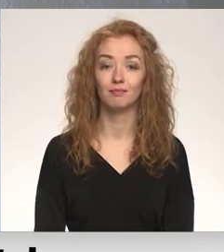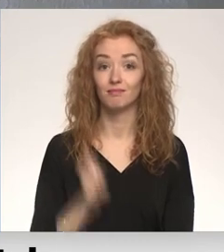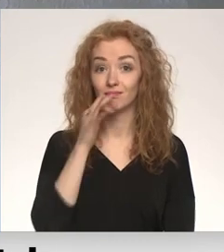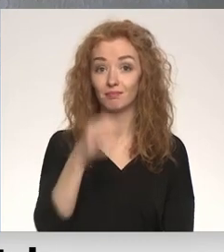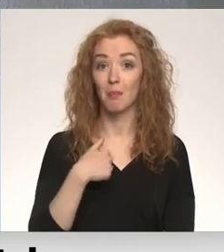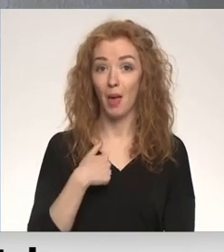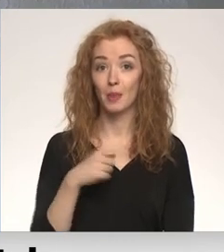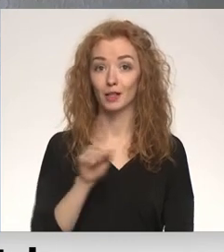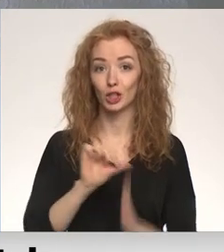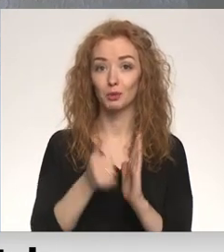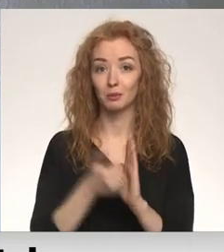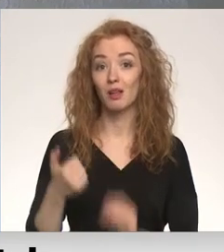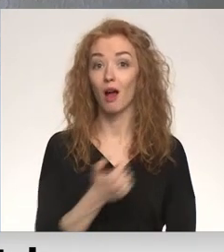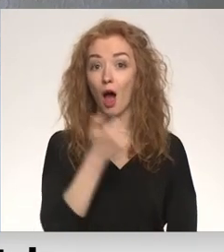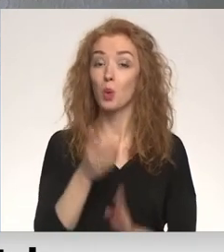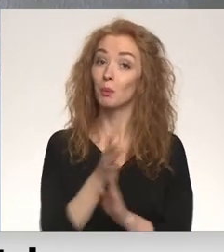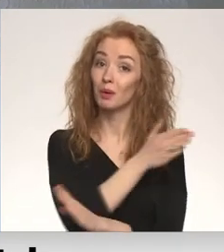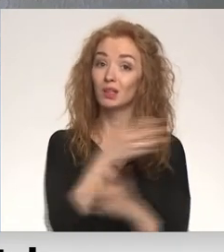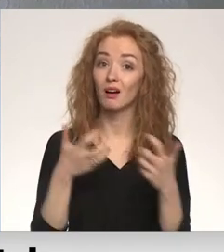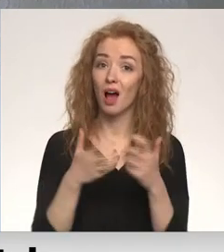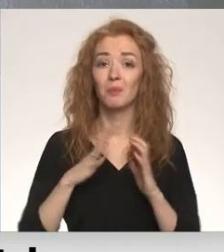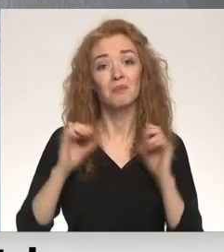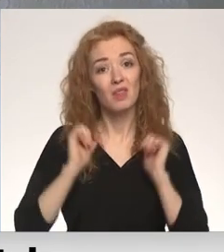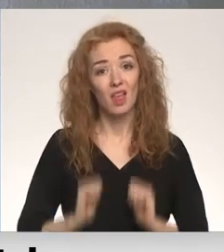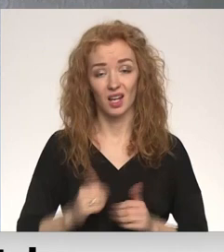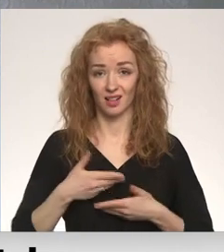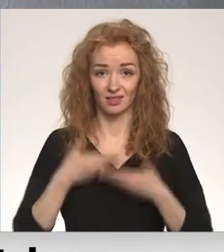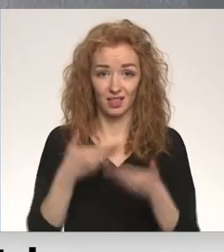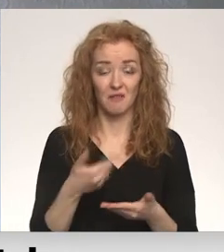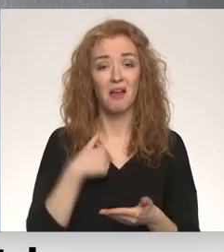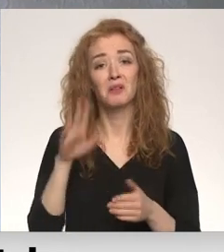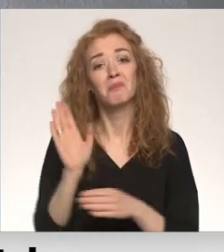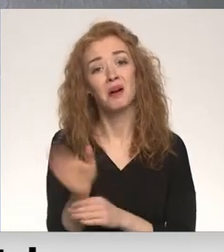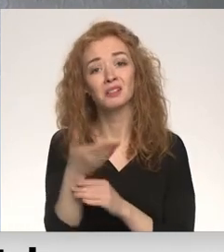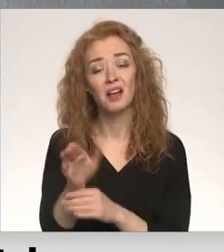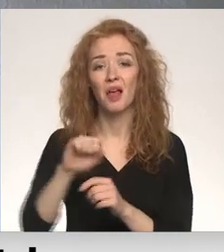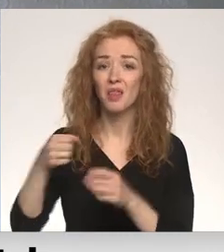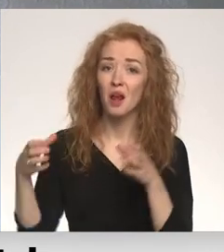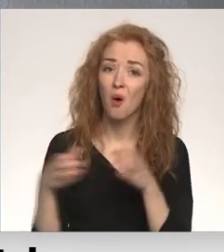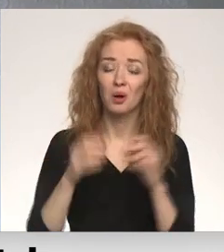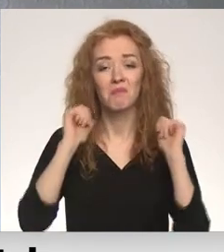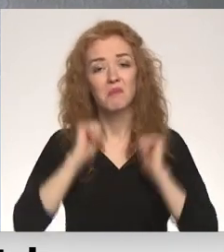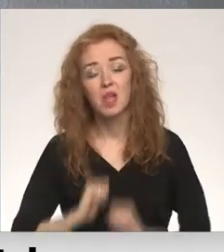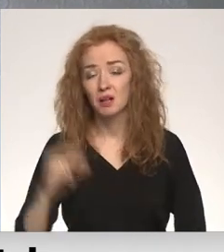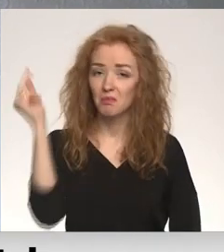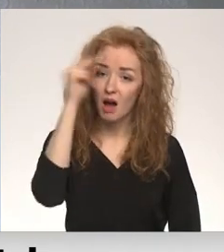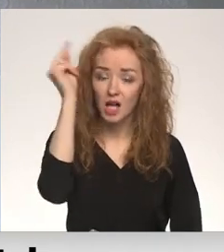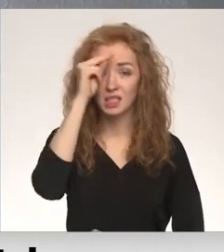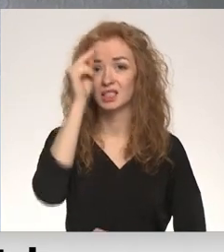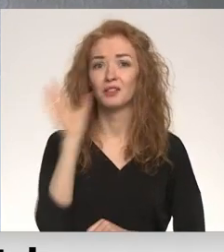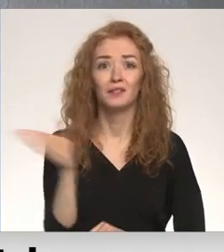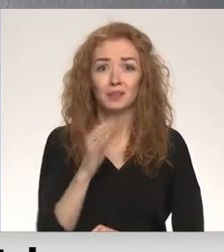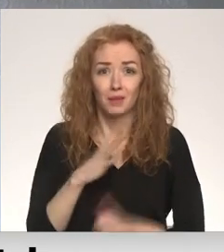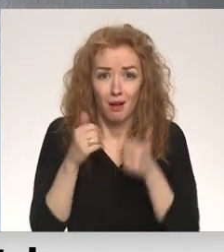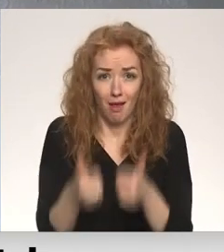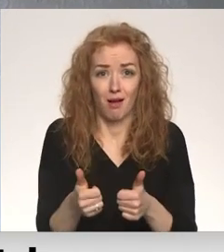Man ir 16 gadu. Pirms kara man bija mierīga dzīve. Es varēju pastaigāties ar draugiem, mierīgi mācīties. Viss bija